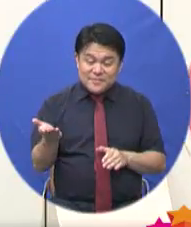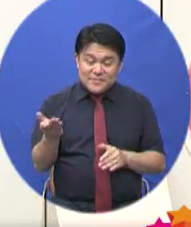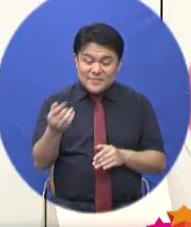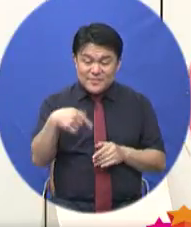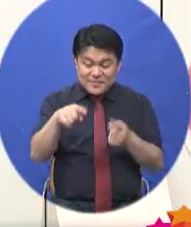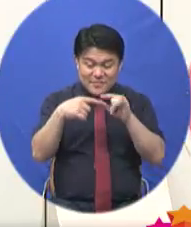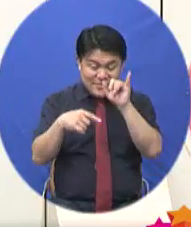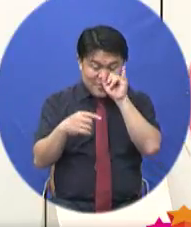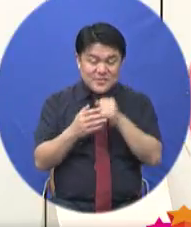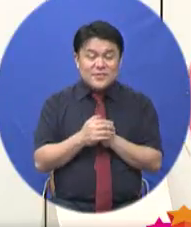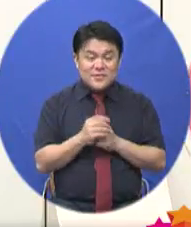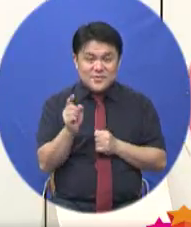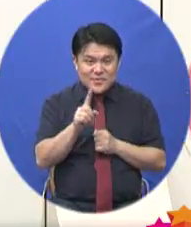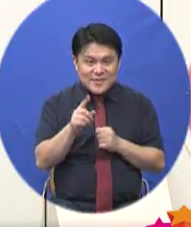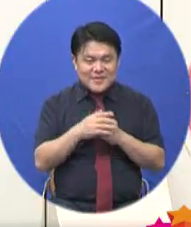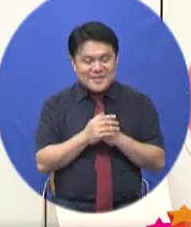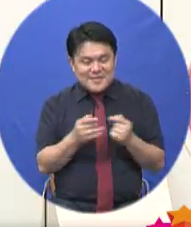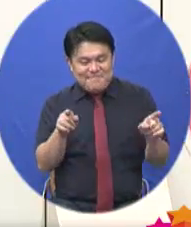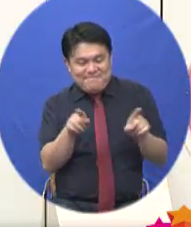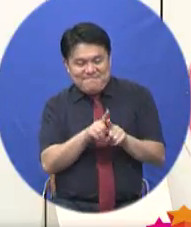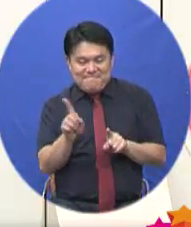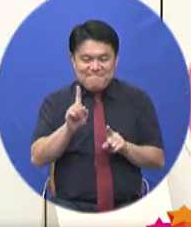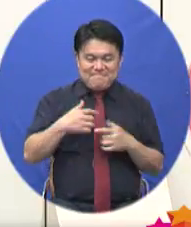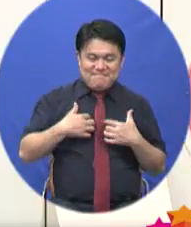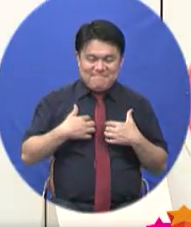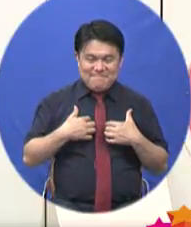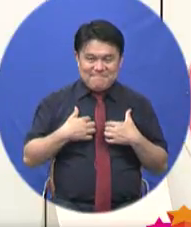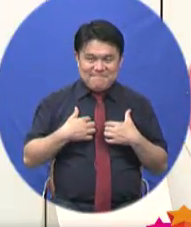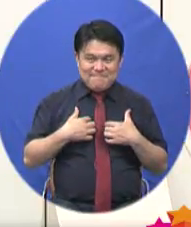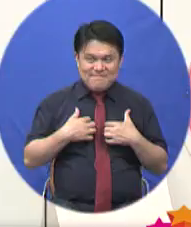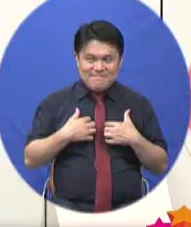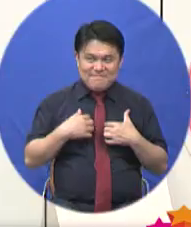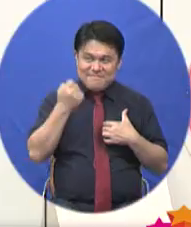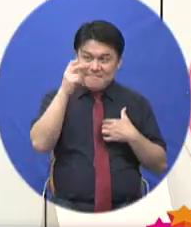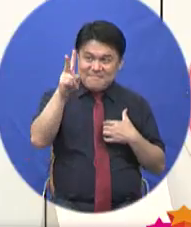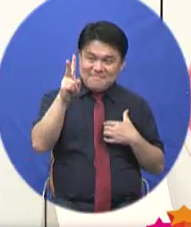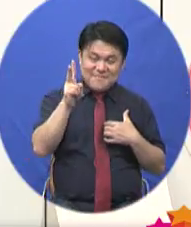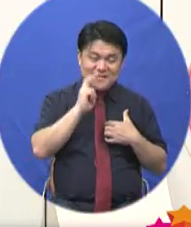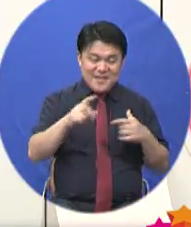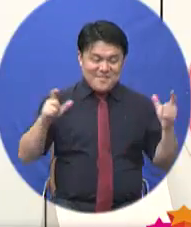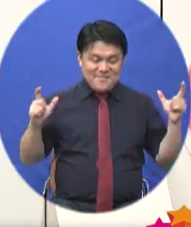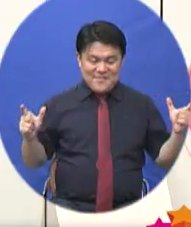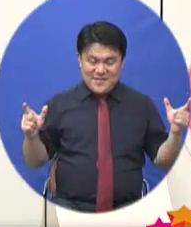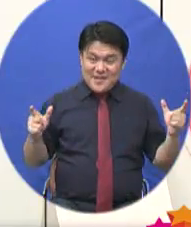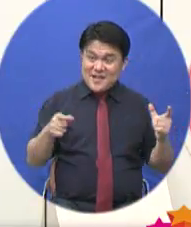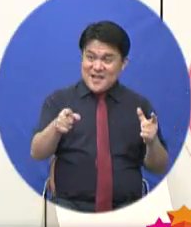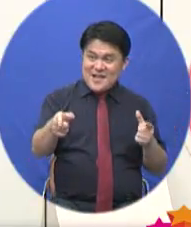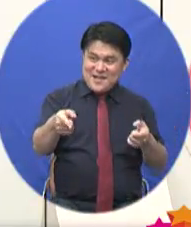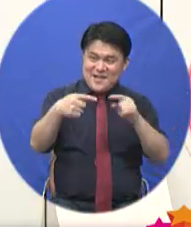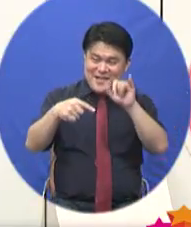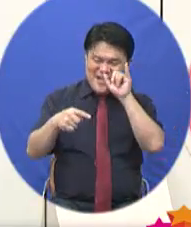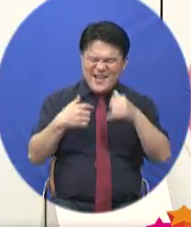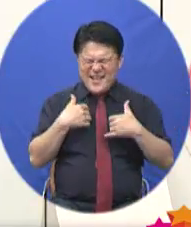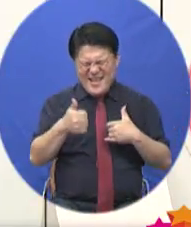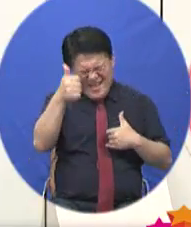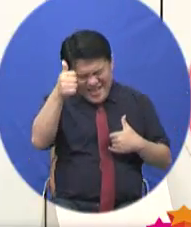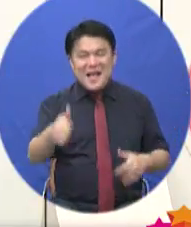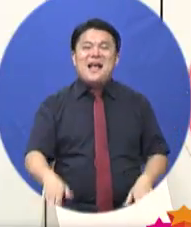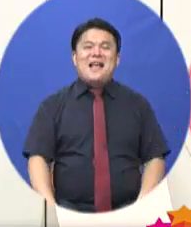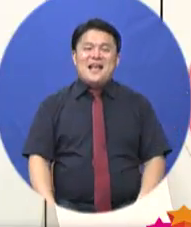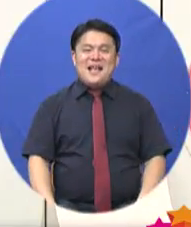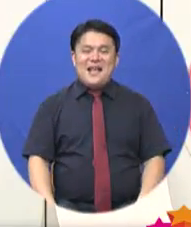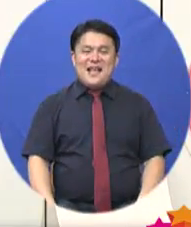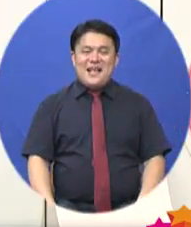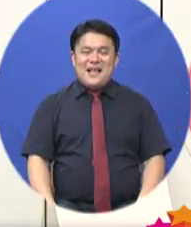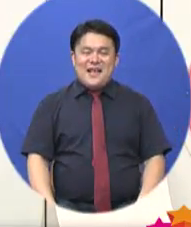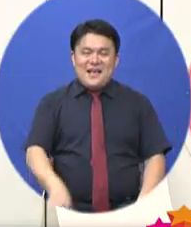나오시고 네. 이래서 이제 같이 이제 이 텔레비 가요 무대님이 나오시면 정말 재밌어요.